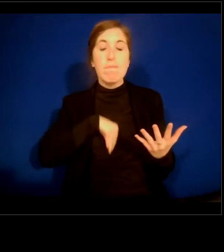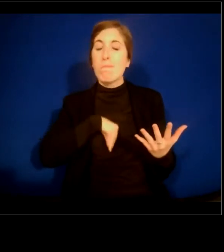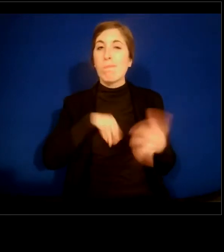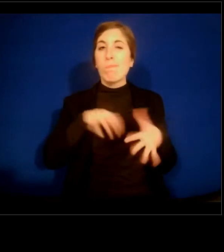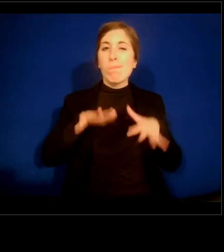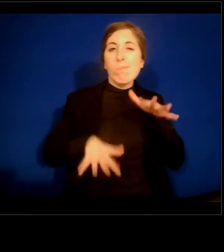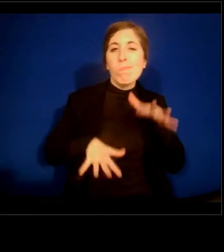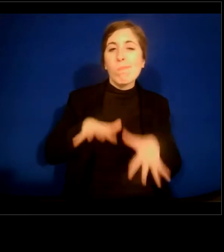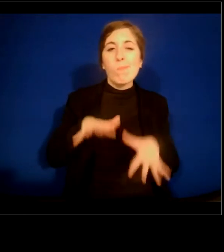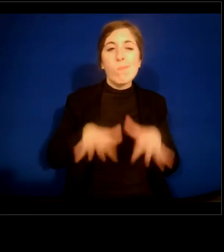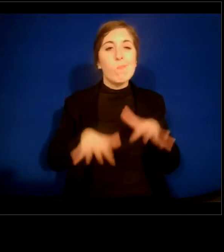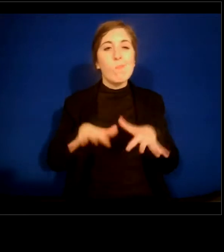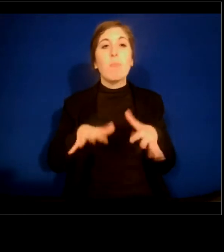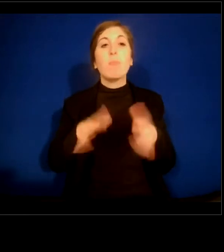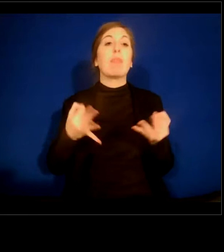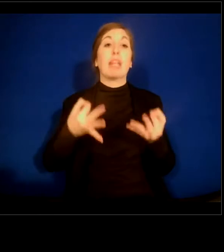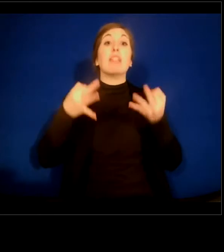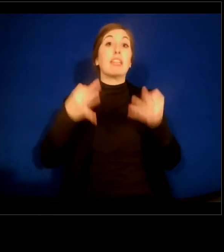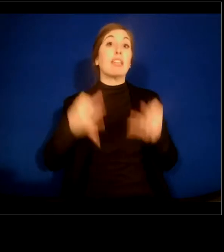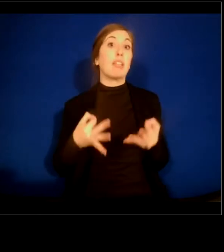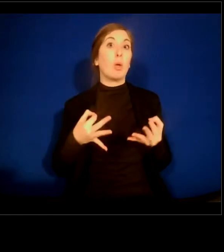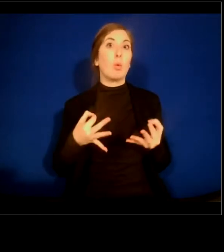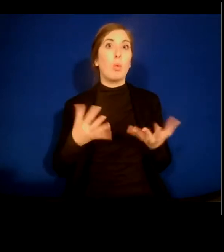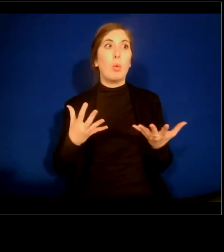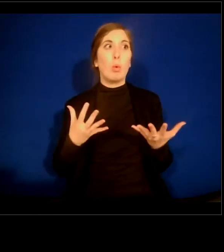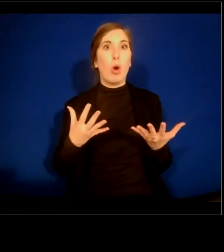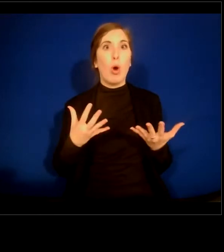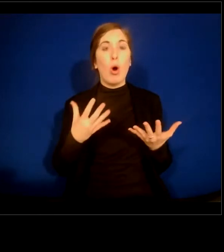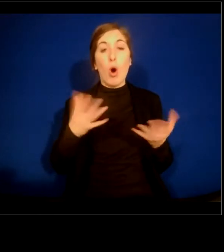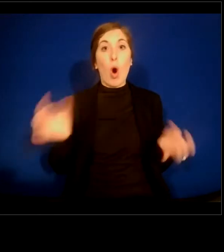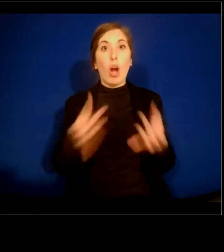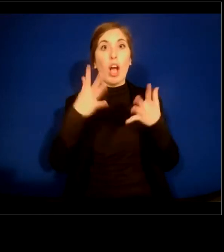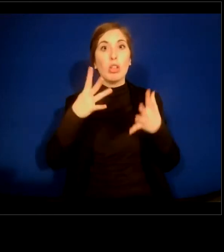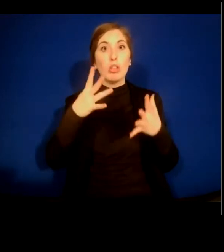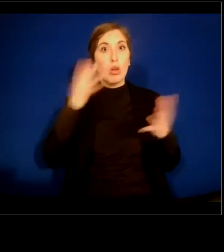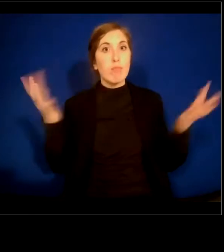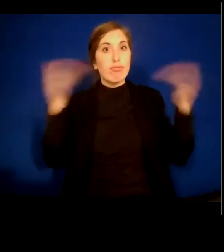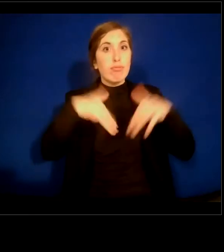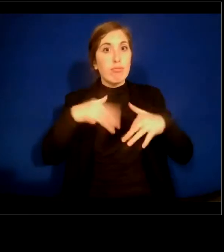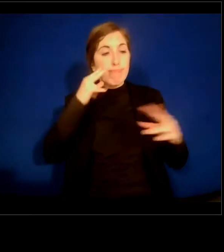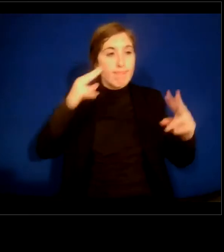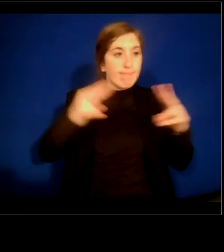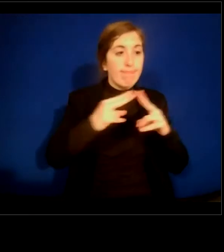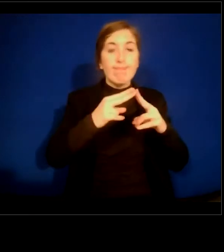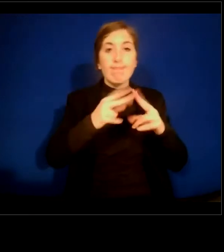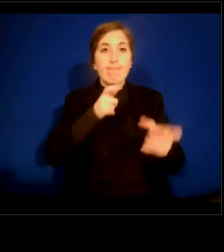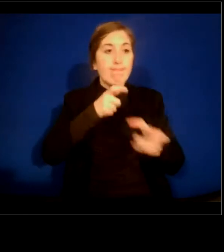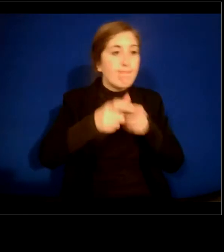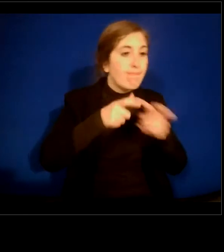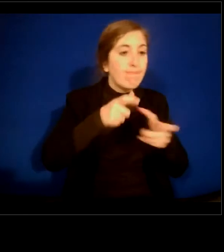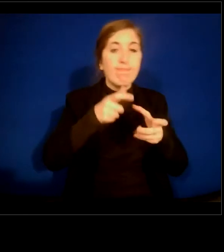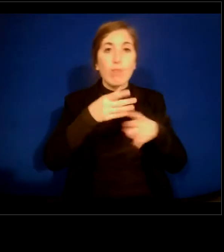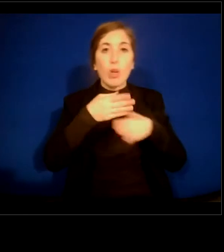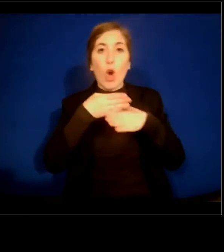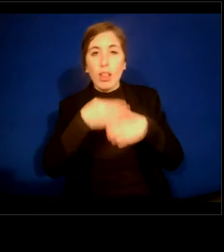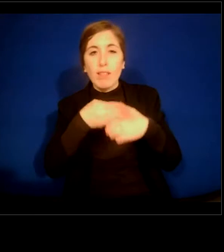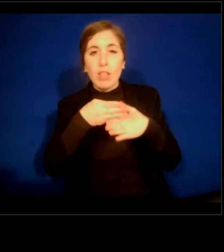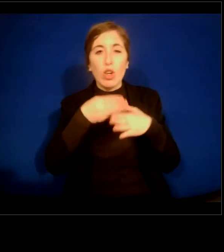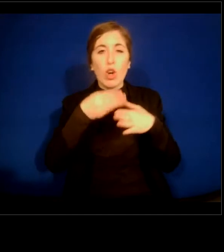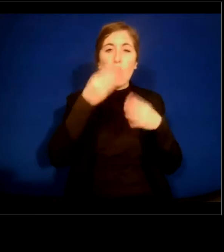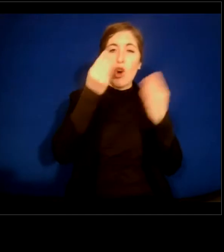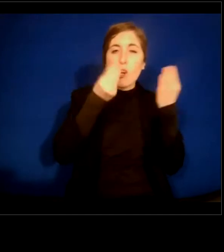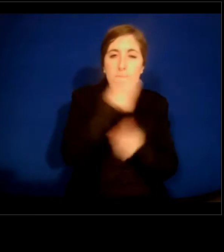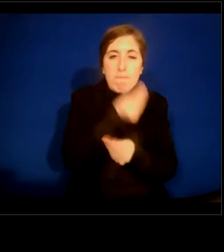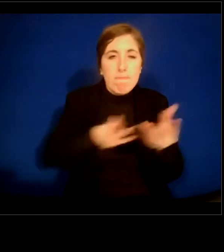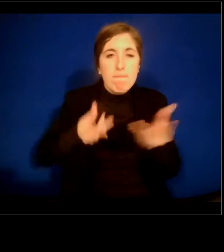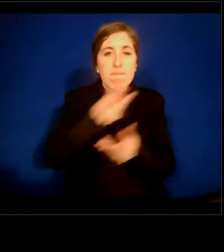incerti, sicuramente trovarsi, parlarne, condividere, sentire, diciamo, che